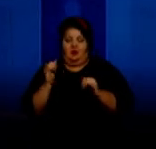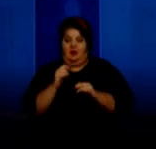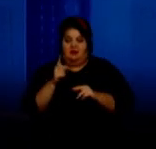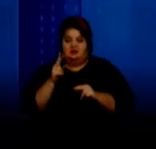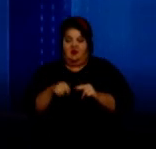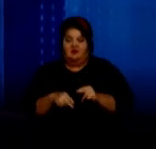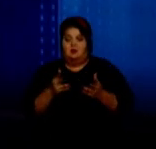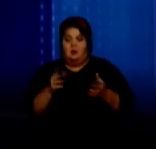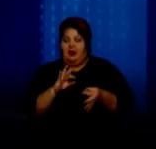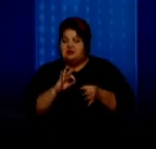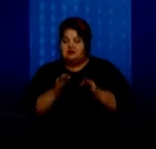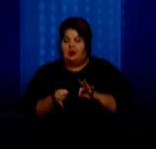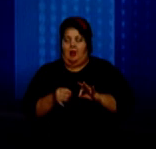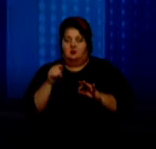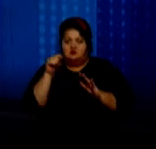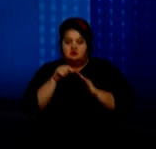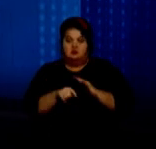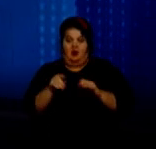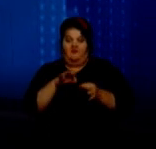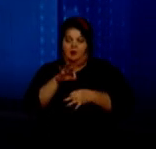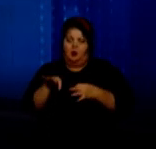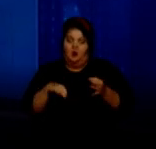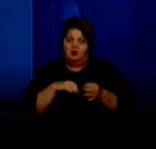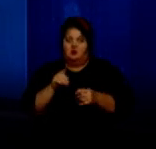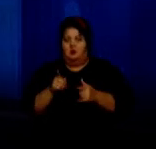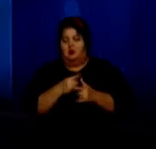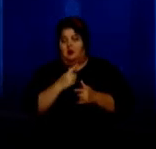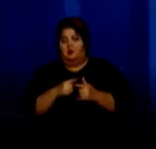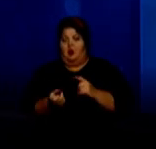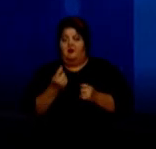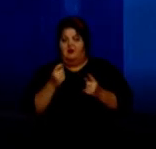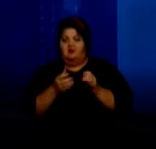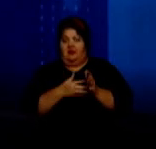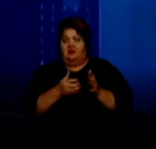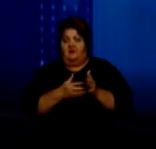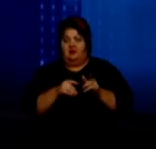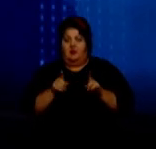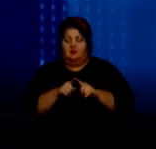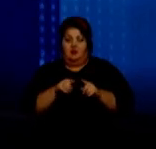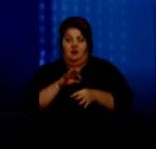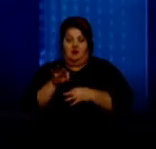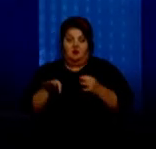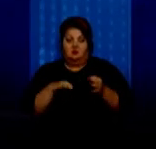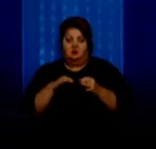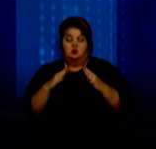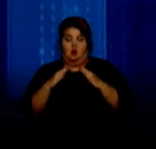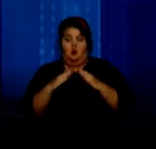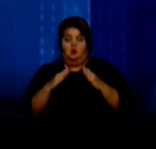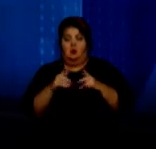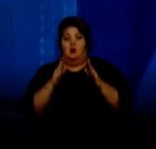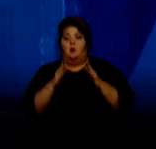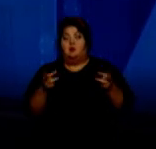завершуючи якимись складнощами безпосередньо в проєктуванні або виявлення якихось таких дефектів в самій конструкції корпусу, які будуть